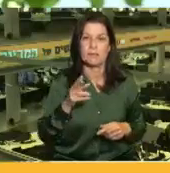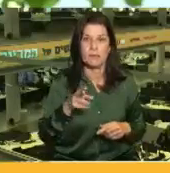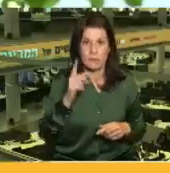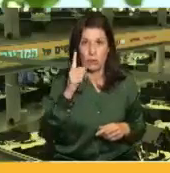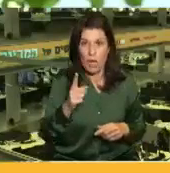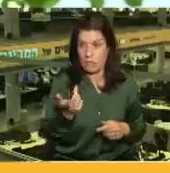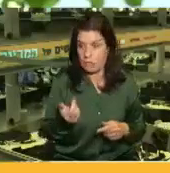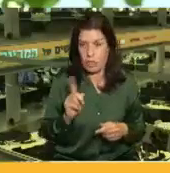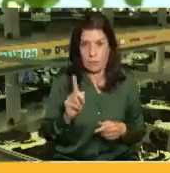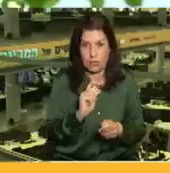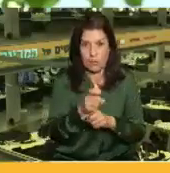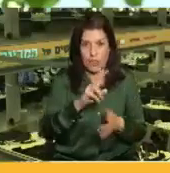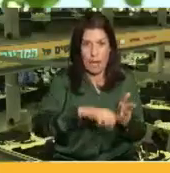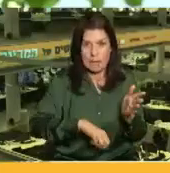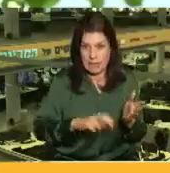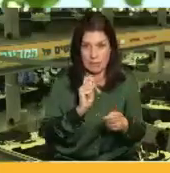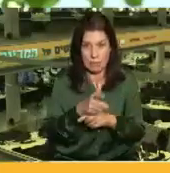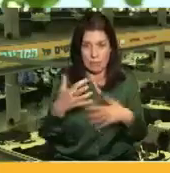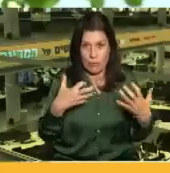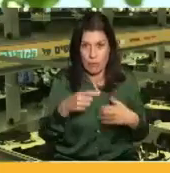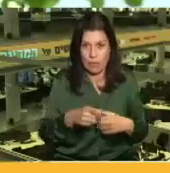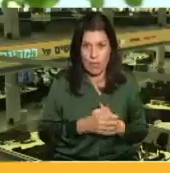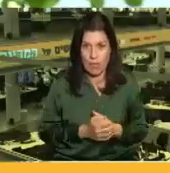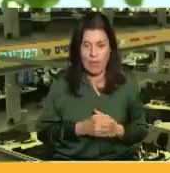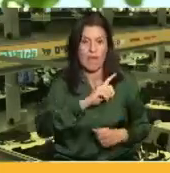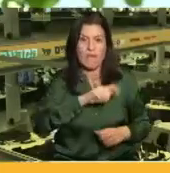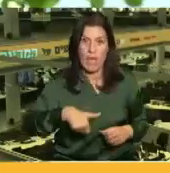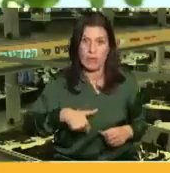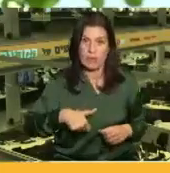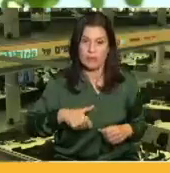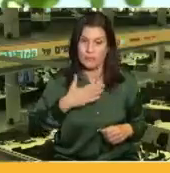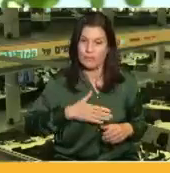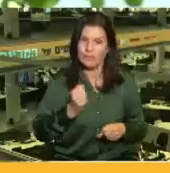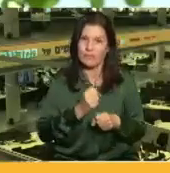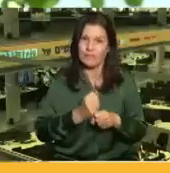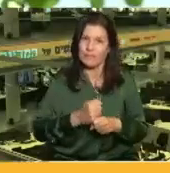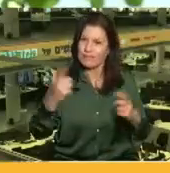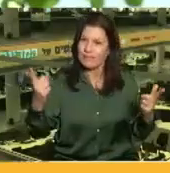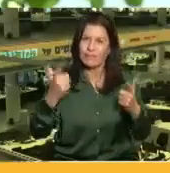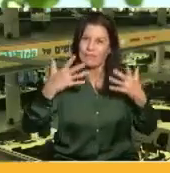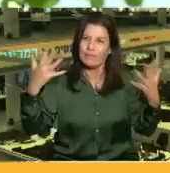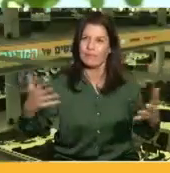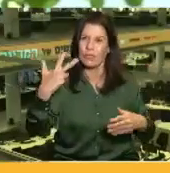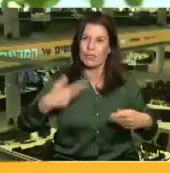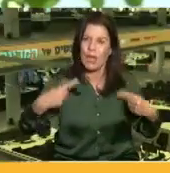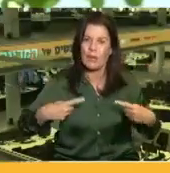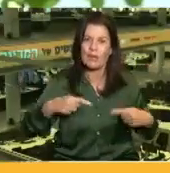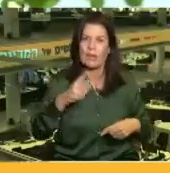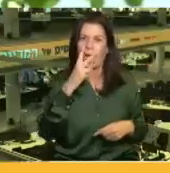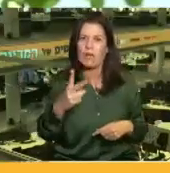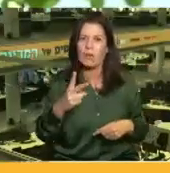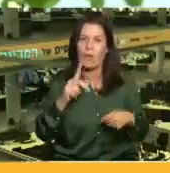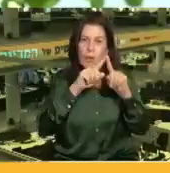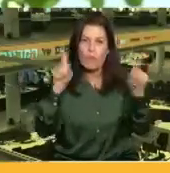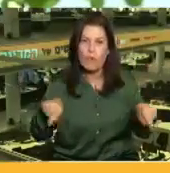המיסים, משלם, מגיעה עירייה ורוצה לקחת, כאילו, לעשות פסטיבל גדול של 3 ימים, ואת רואה מודעה שיש בה רק